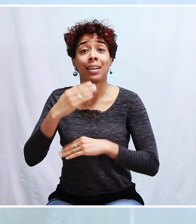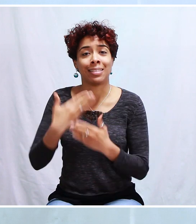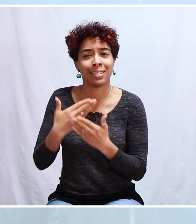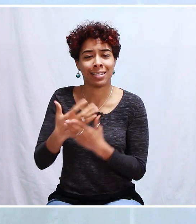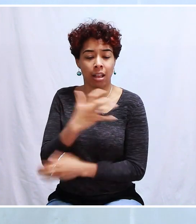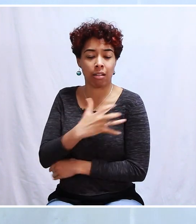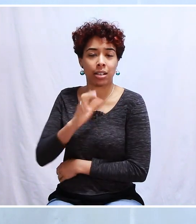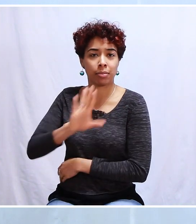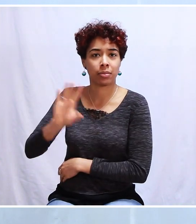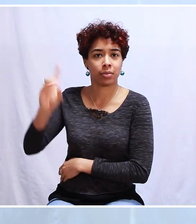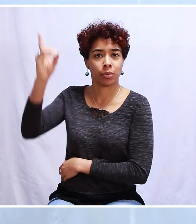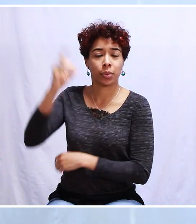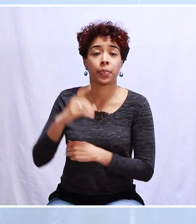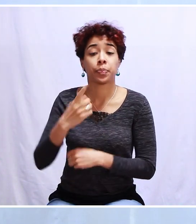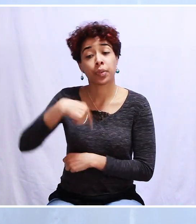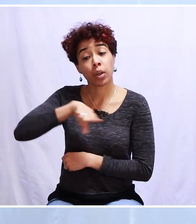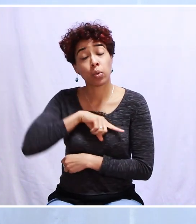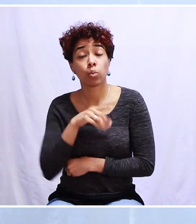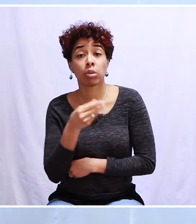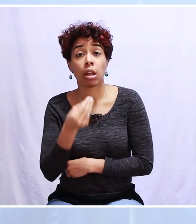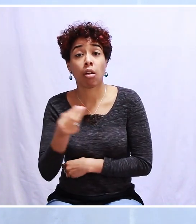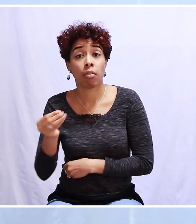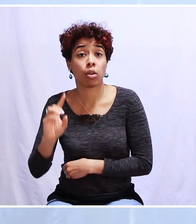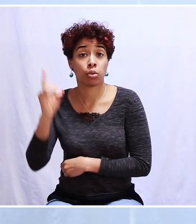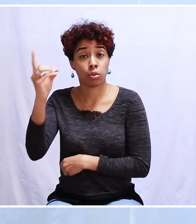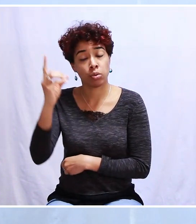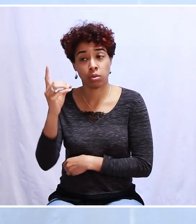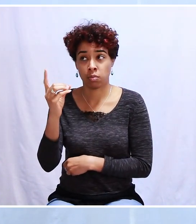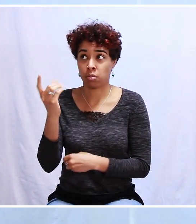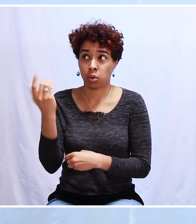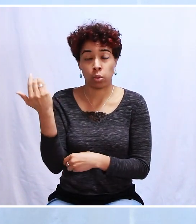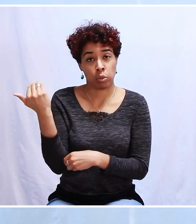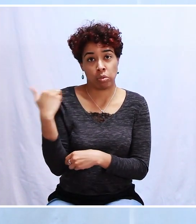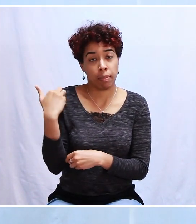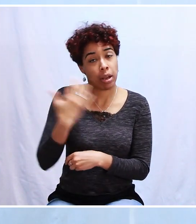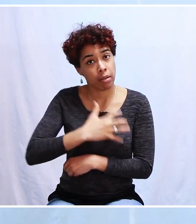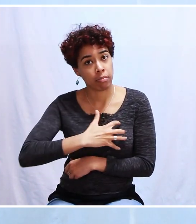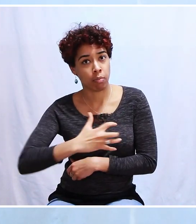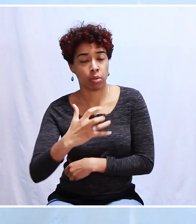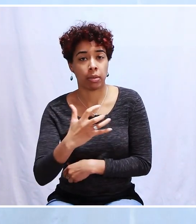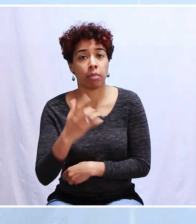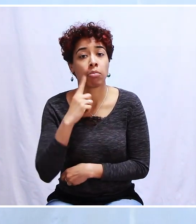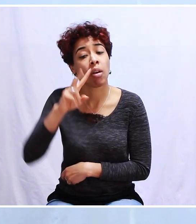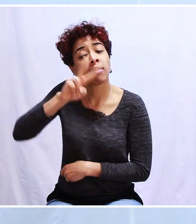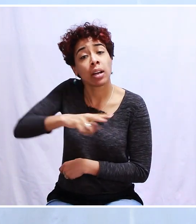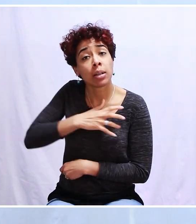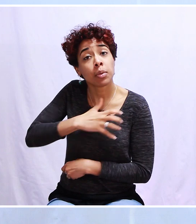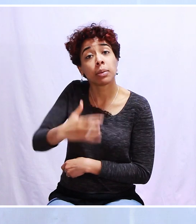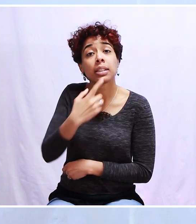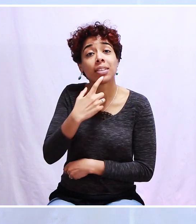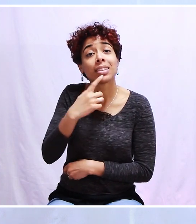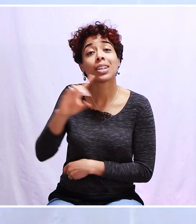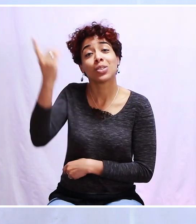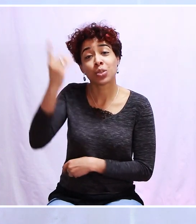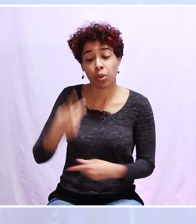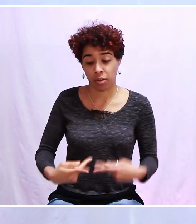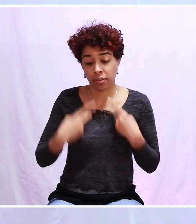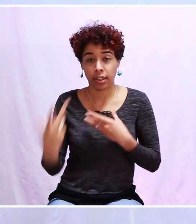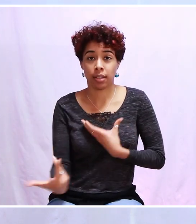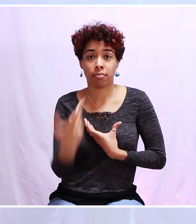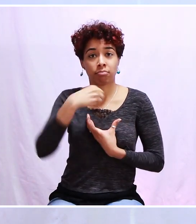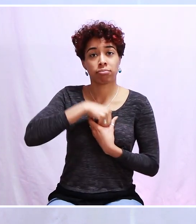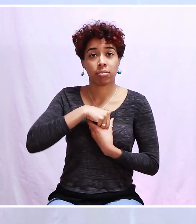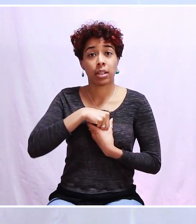de Dieu, on est appelé à être prospère. Et c'est pour ça que la prospérité a accompagné Joseph, parce que la vraie prospérité, c'est avoir Dieu dans sa vie. Donc Dieu